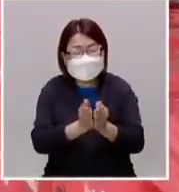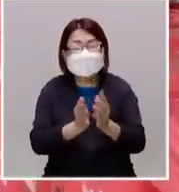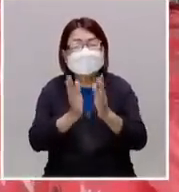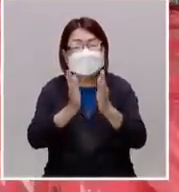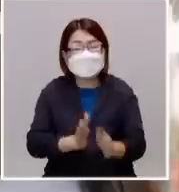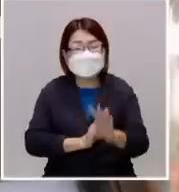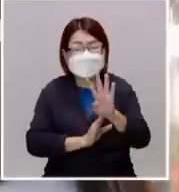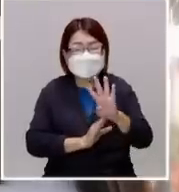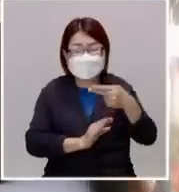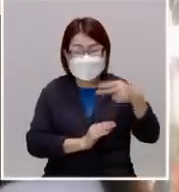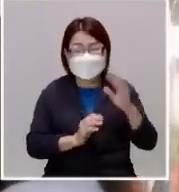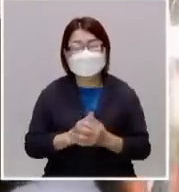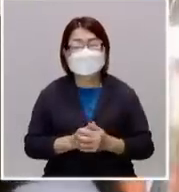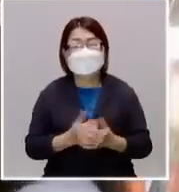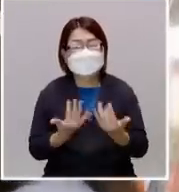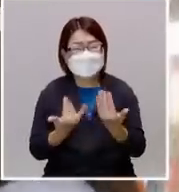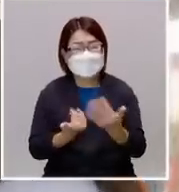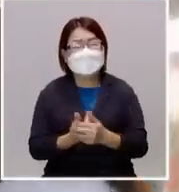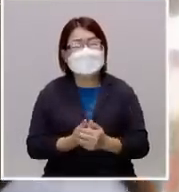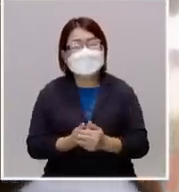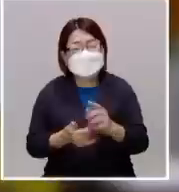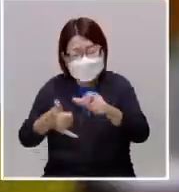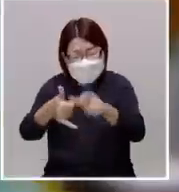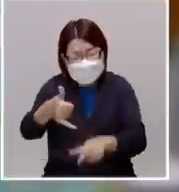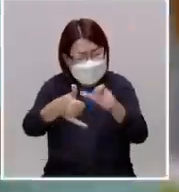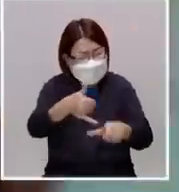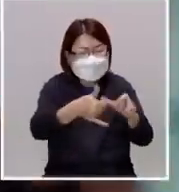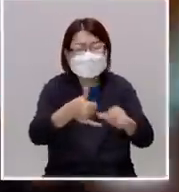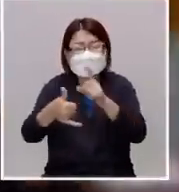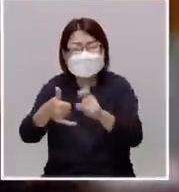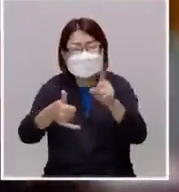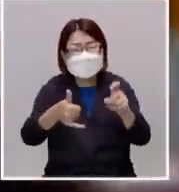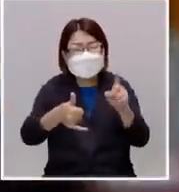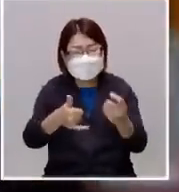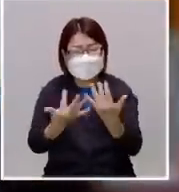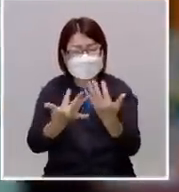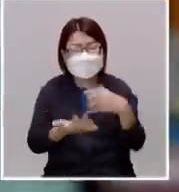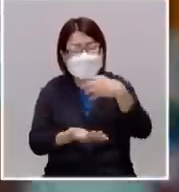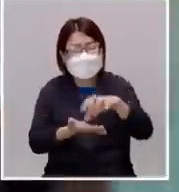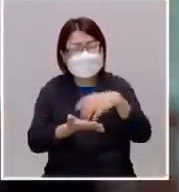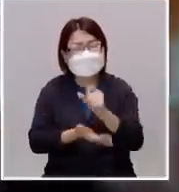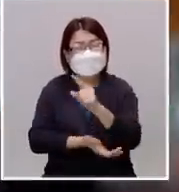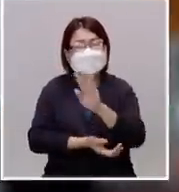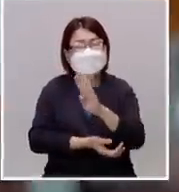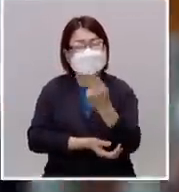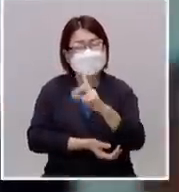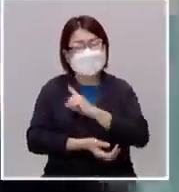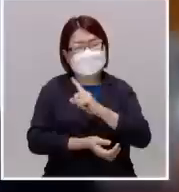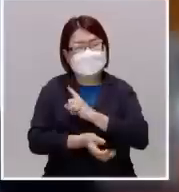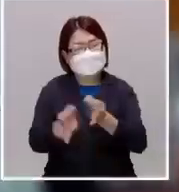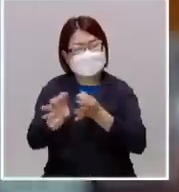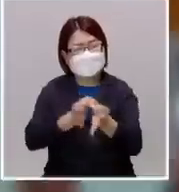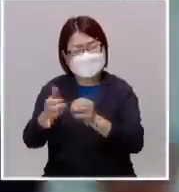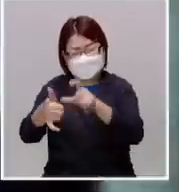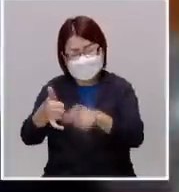42,492 รายสำหรับรายละเอียดไทม์ไลน์ของผู้เสียชีวิตเดี๋ยวอดใจรอสักครู่หนึ่งนะครับศบค.จะมาแถลงให้ทราบใน